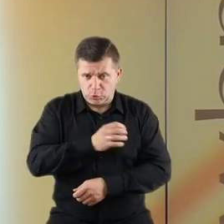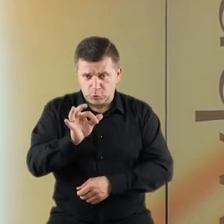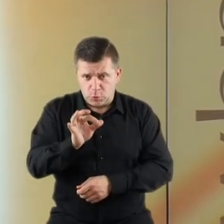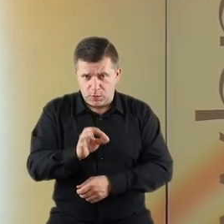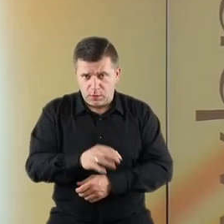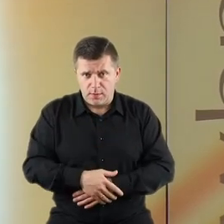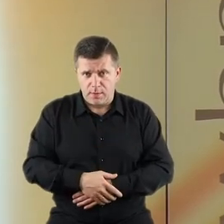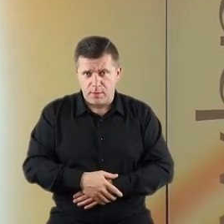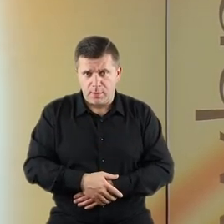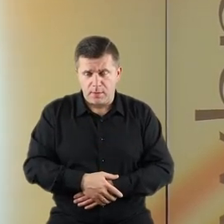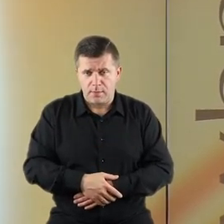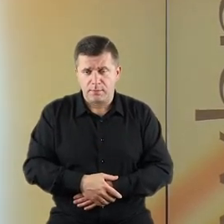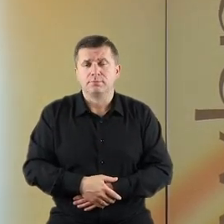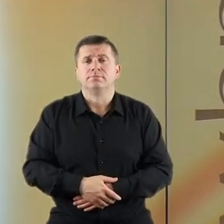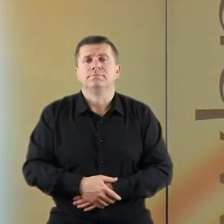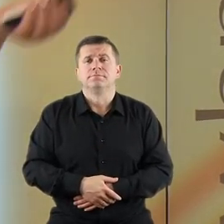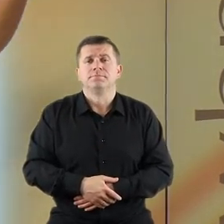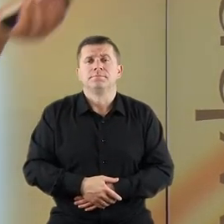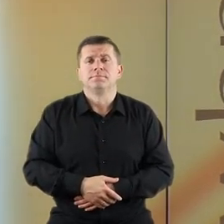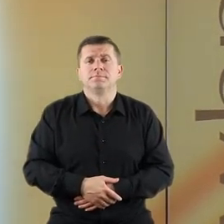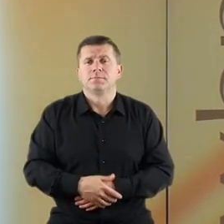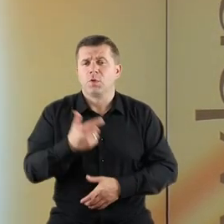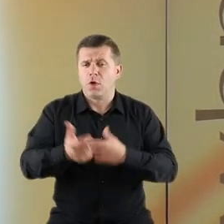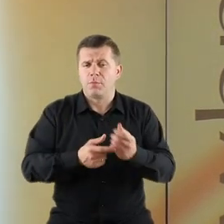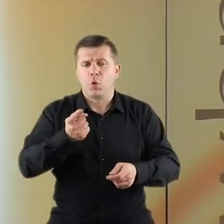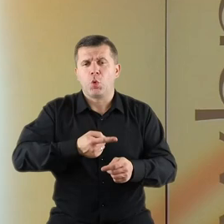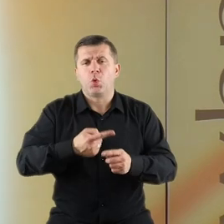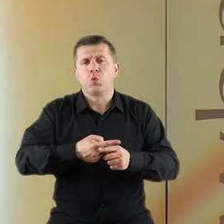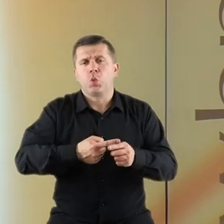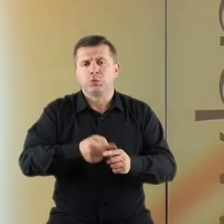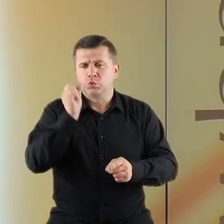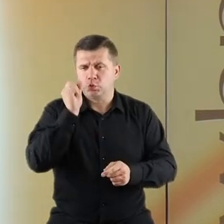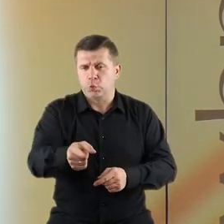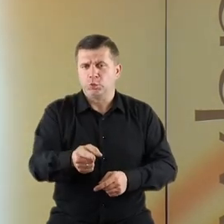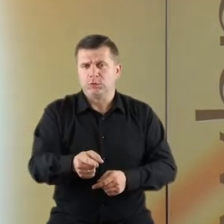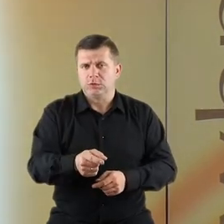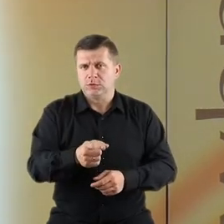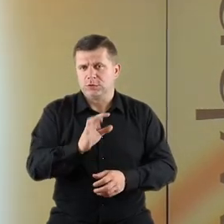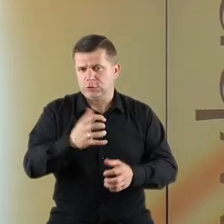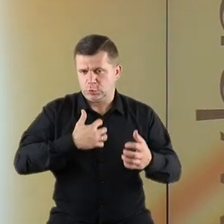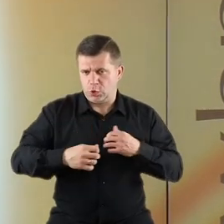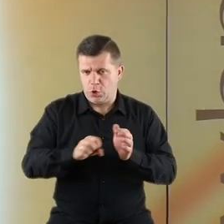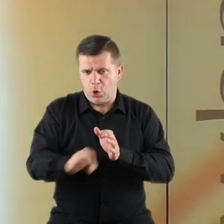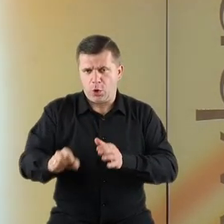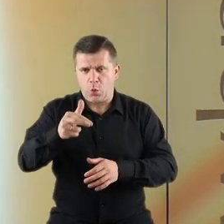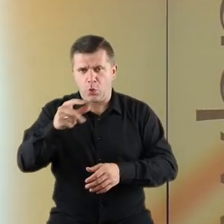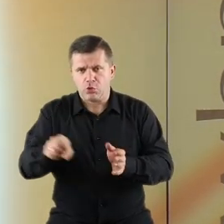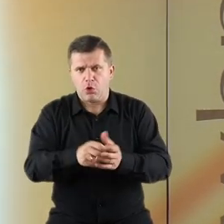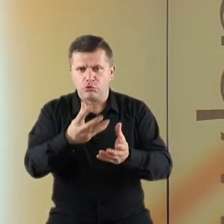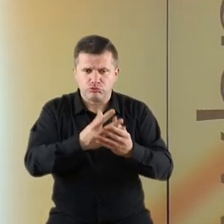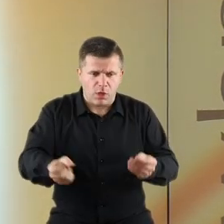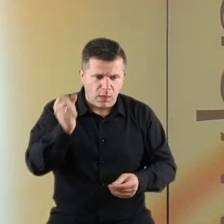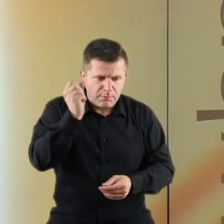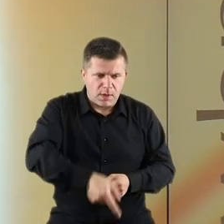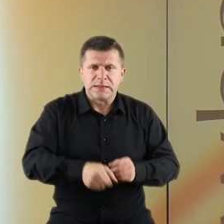ponoć bardzo się pokłóciły rzucanie nożem żeby się przekonać czy mdłości pochodzą od roku rzuca się już ku ziemi gdy utkwi